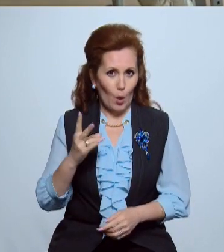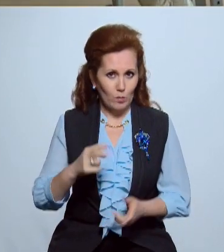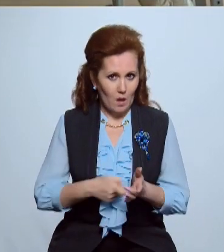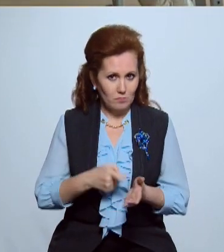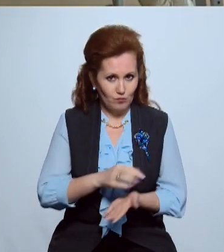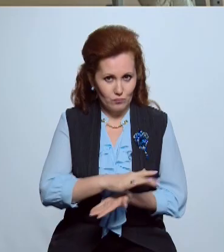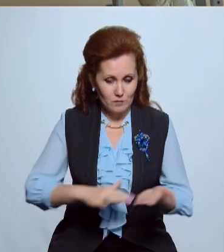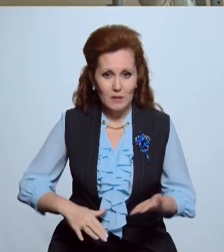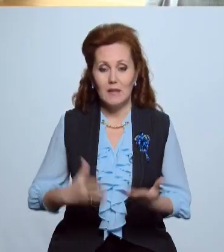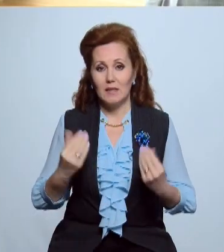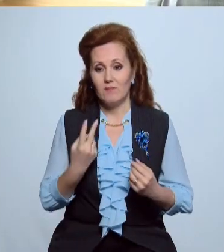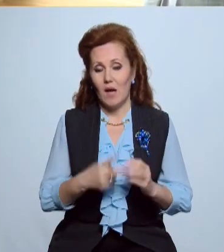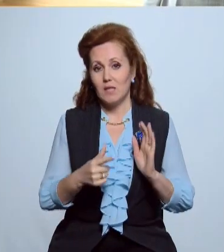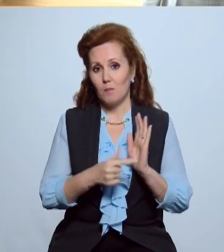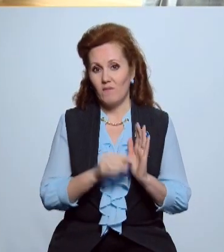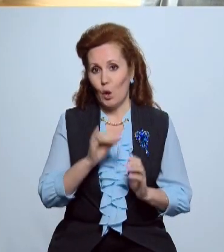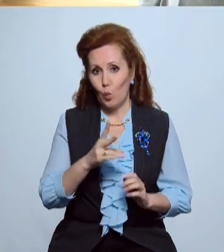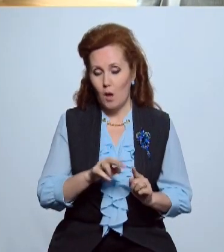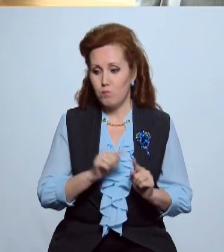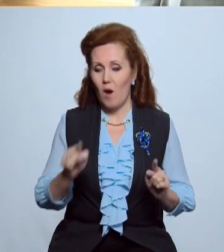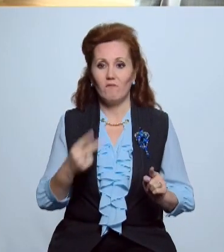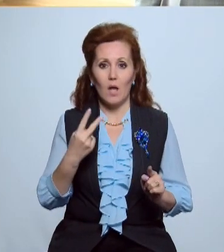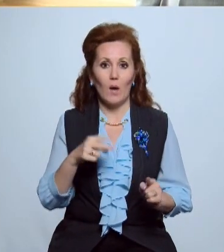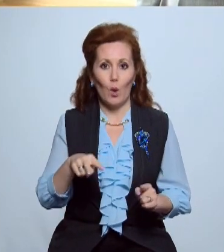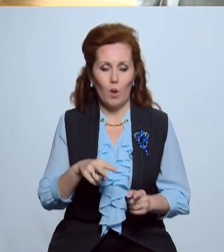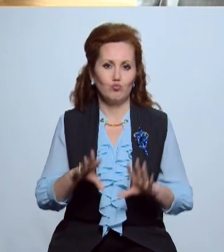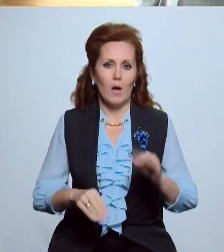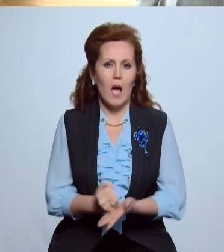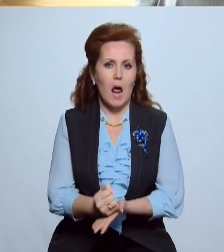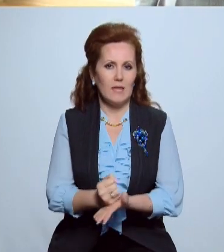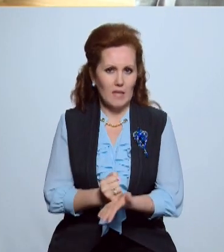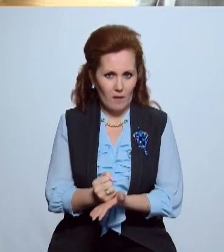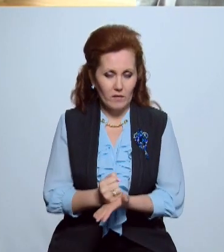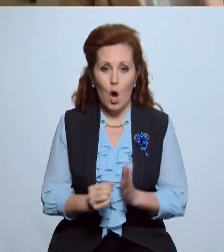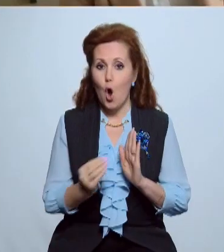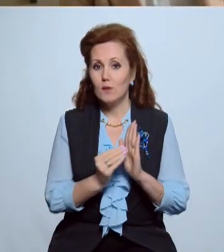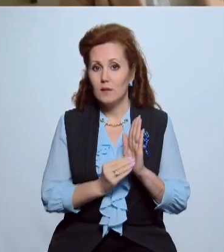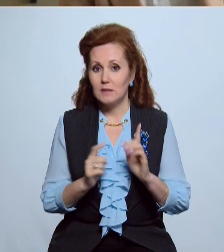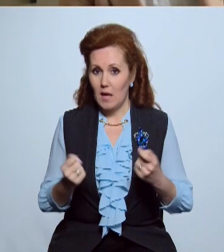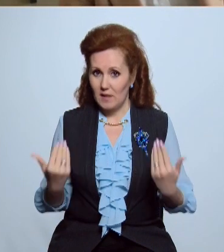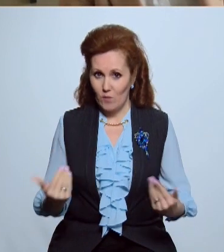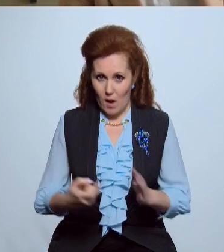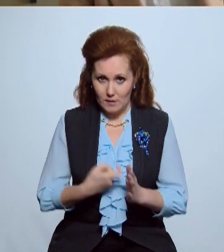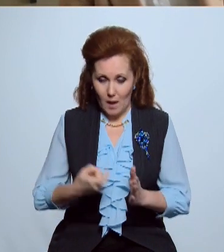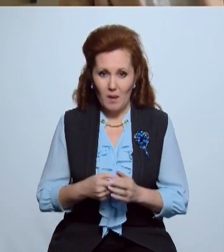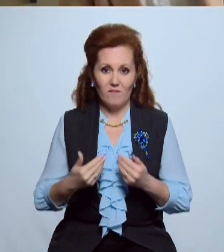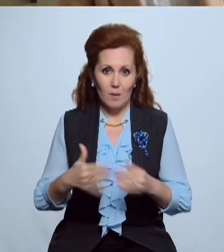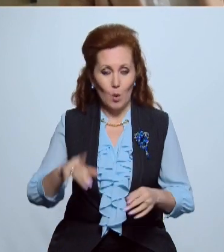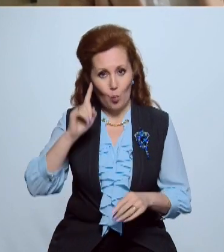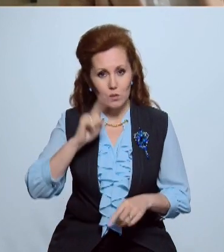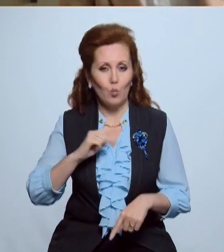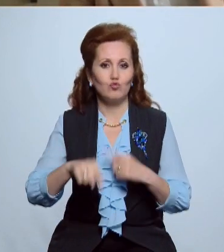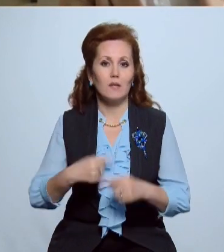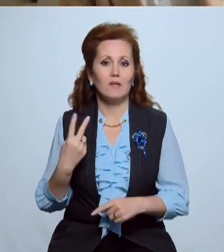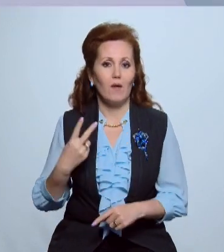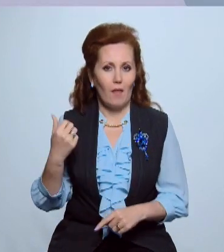с 27 июня по 2 июля считаются резервными. Оценки за сегодняшние экзамены выпускники узнают через